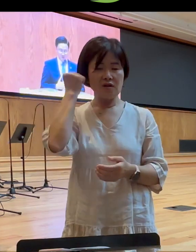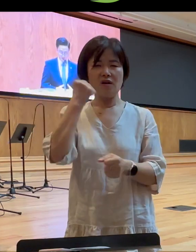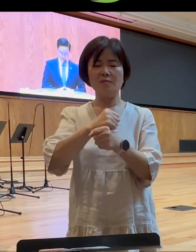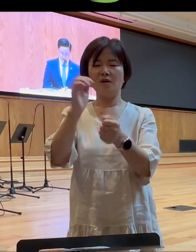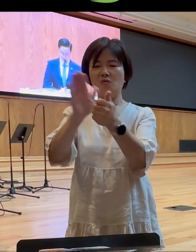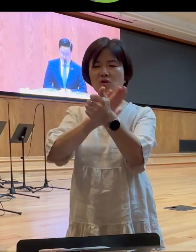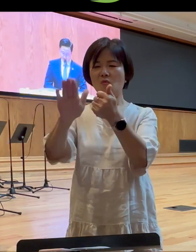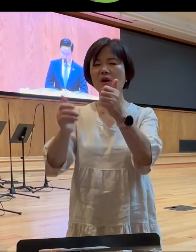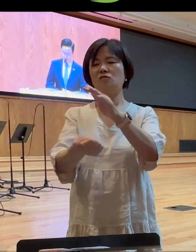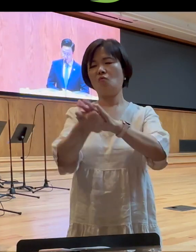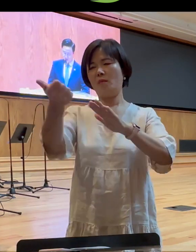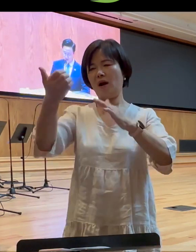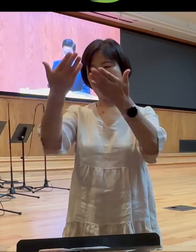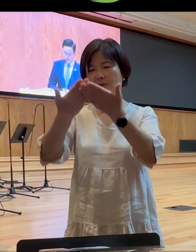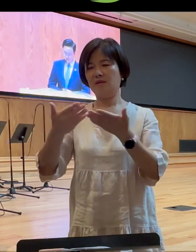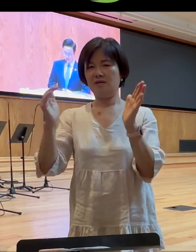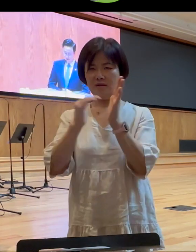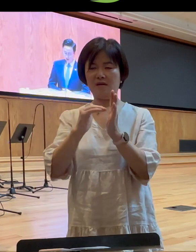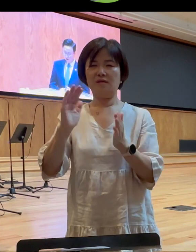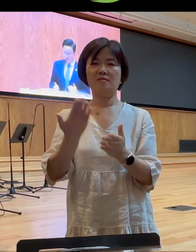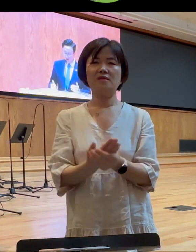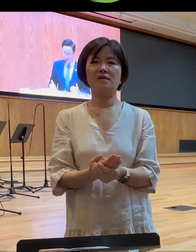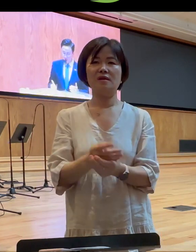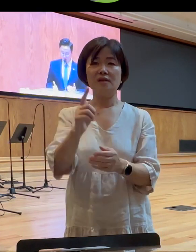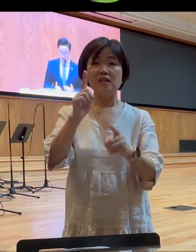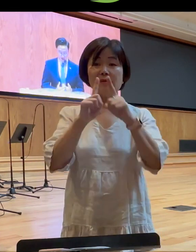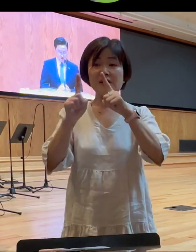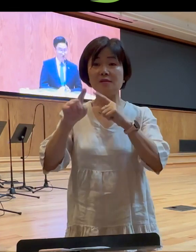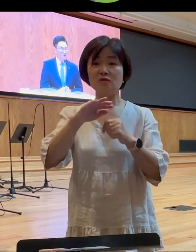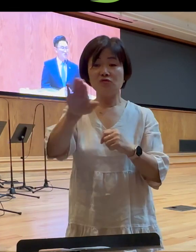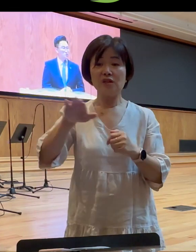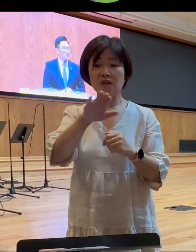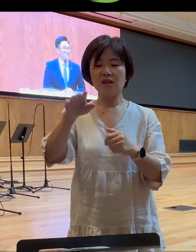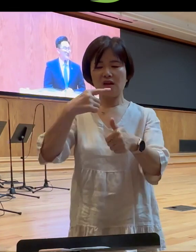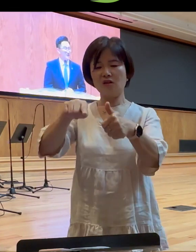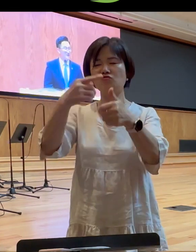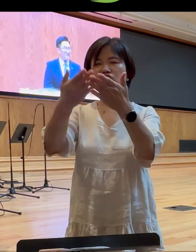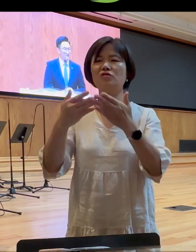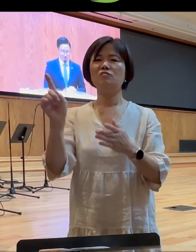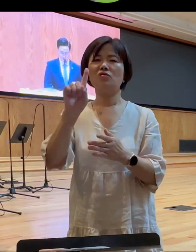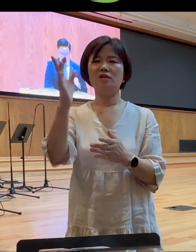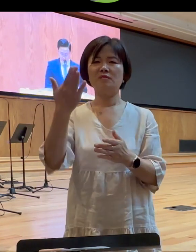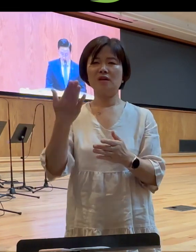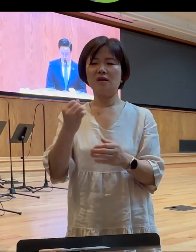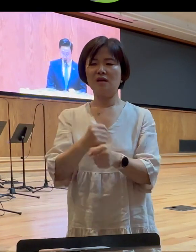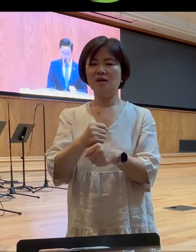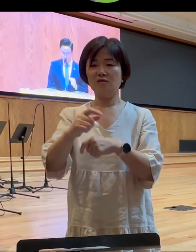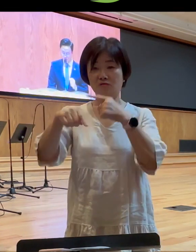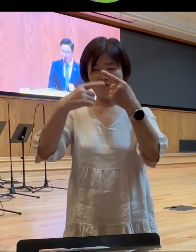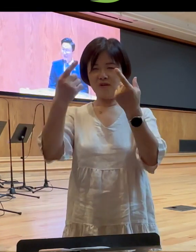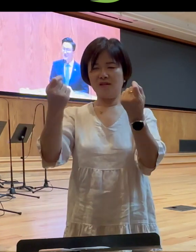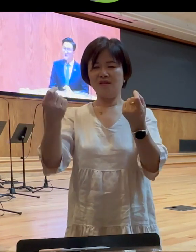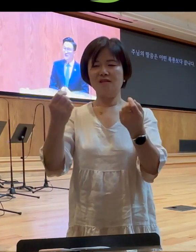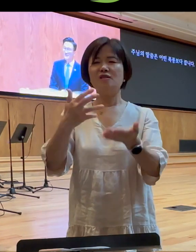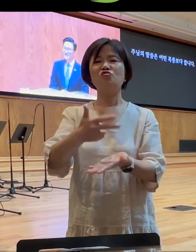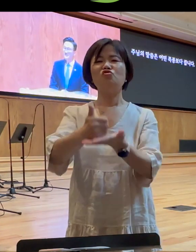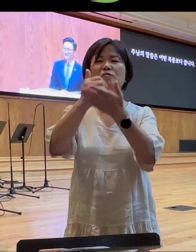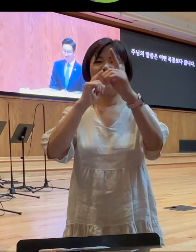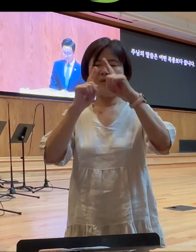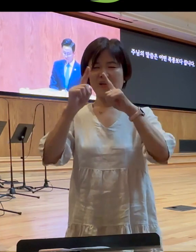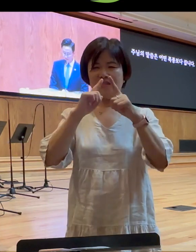위로와 소망을 받았습니다. 여러분, 이 말씀이 우리에게 알려주는 것이 무엇입니까? 저를 한번 따라해 보실까요? 주님의 말씀은